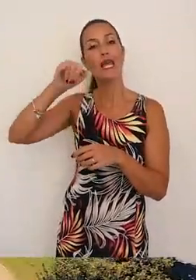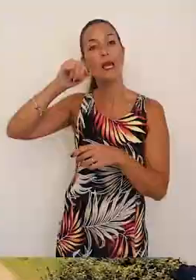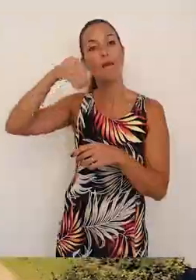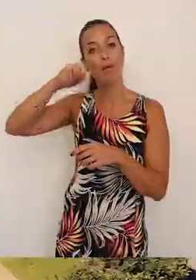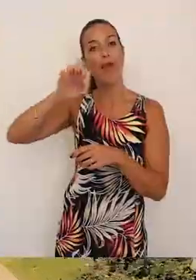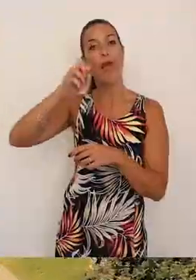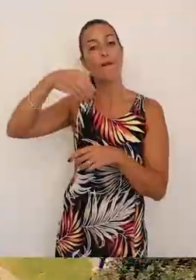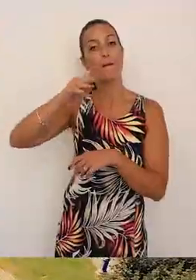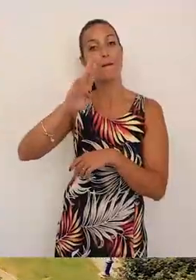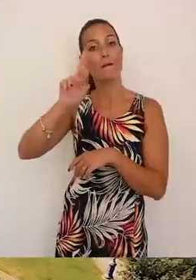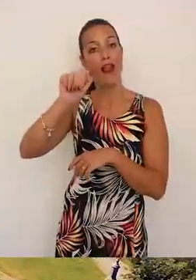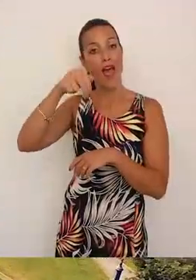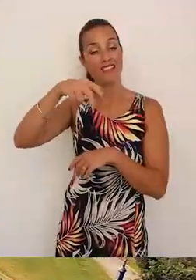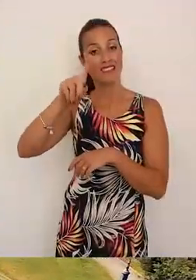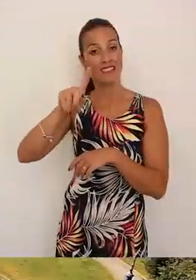vicinanze del centro del paese.